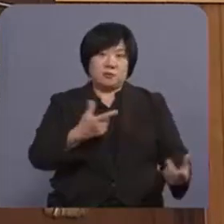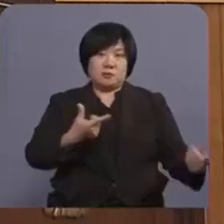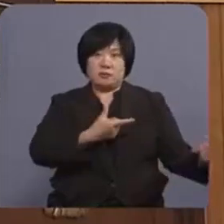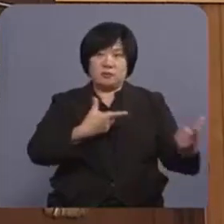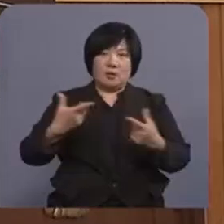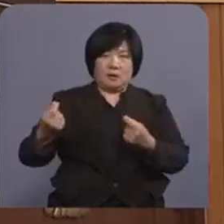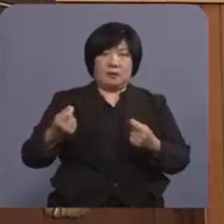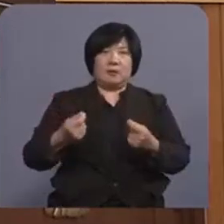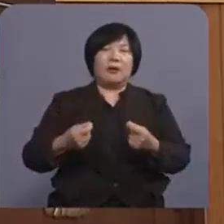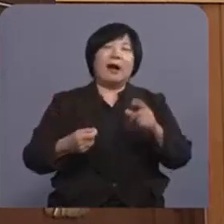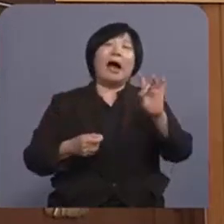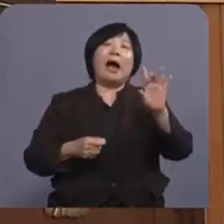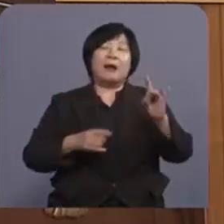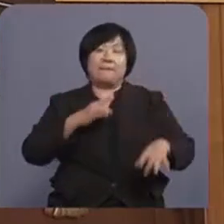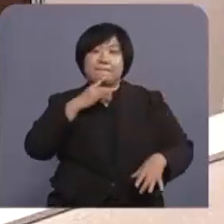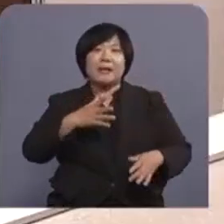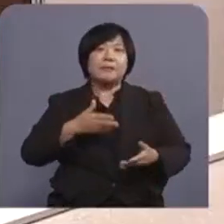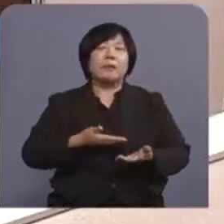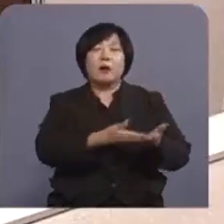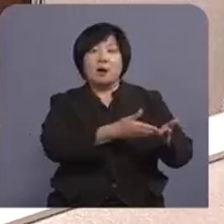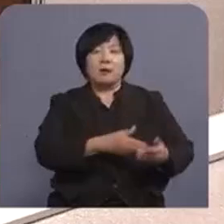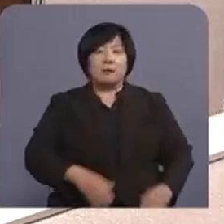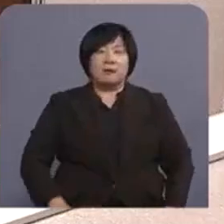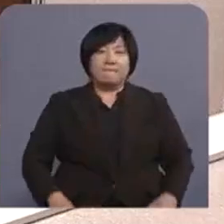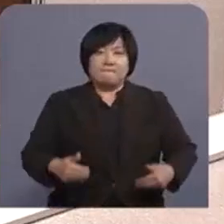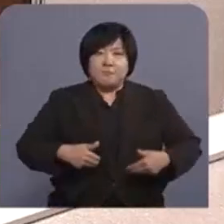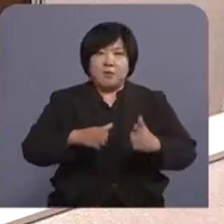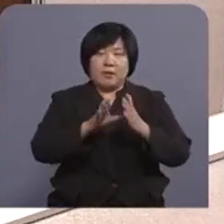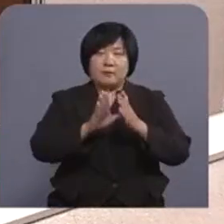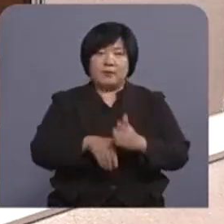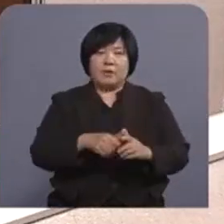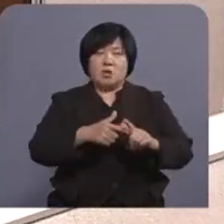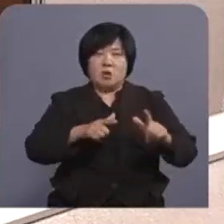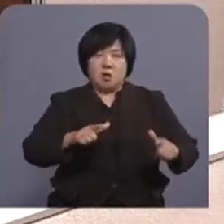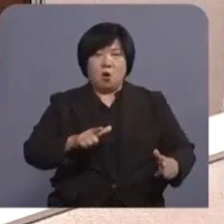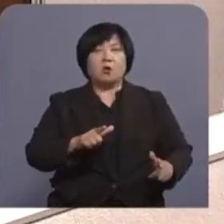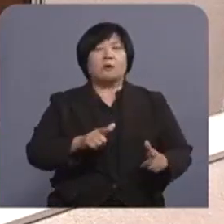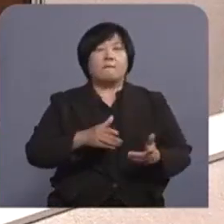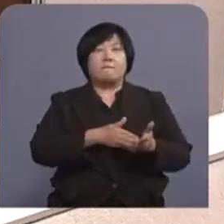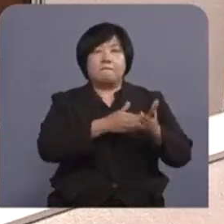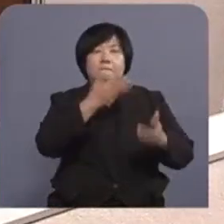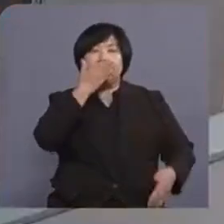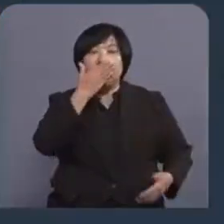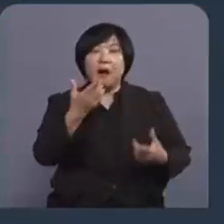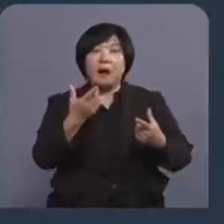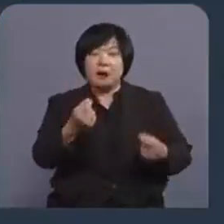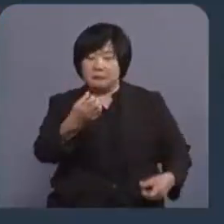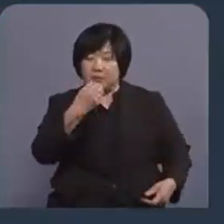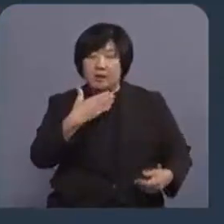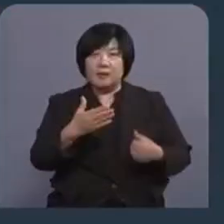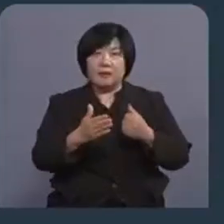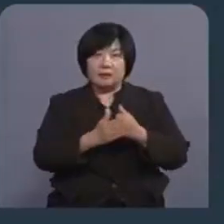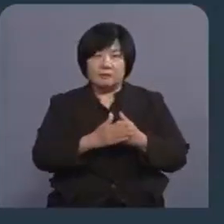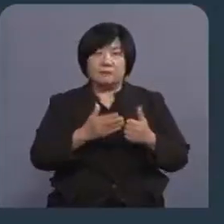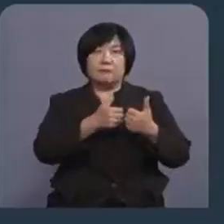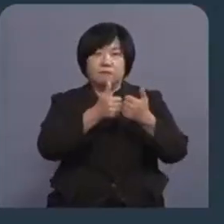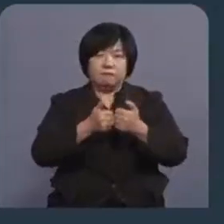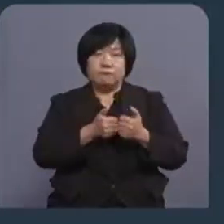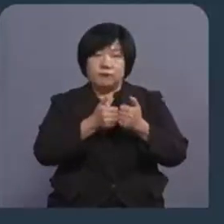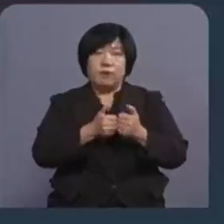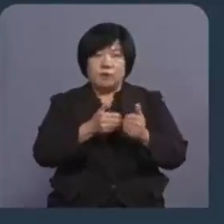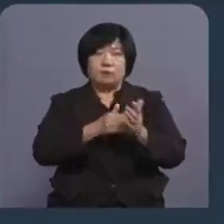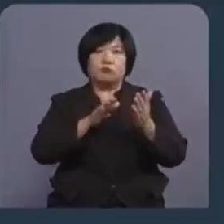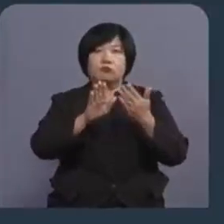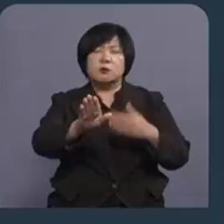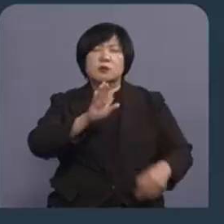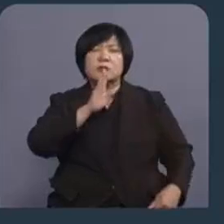꼭 한개 정도만 하고 필요한 경우 여러 건 발휘할 수 있다고는 했지만 논의가 시작된 이후 실제로